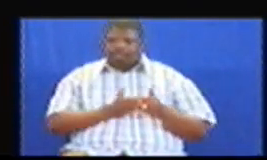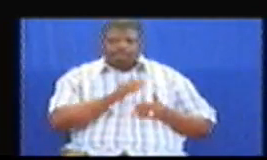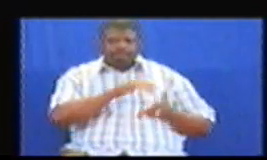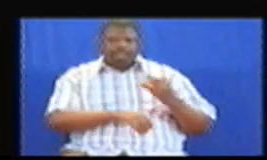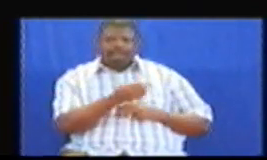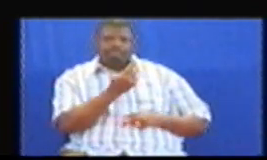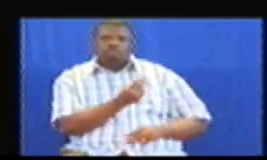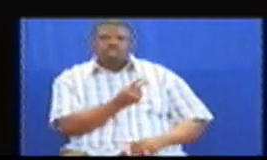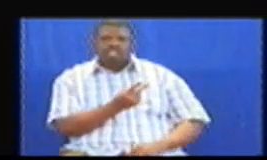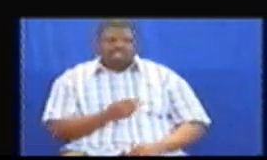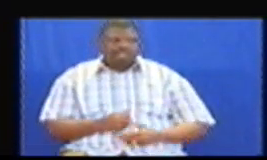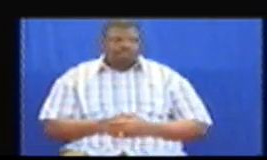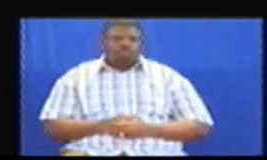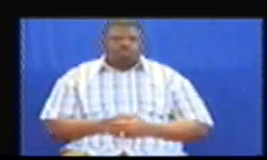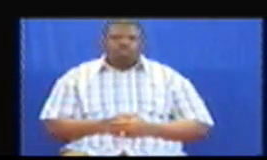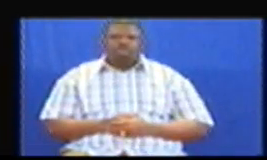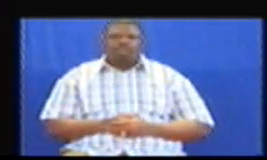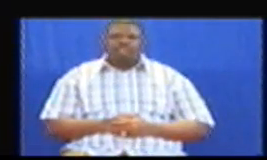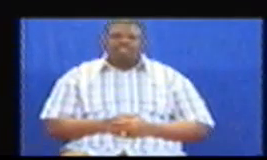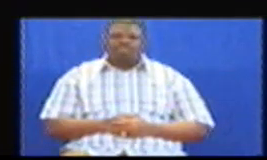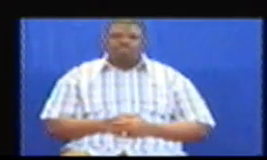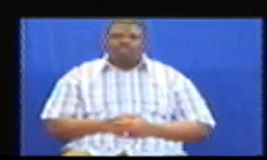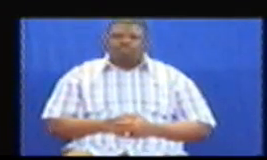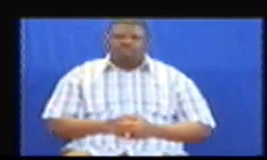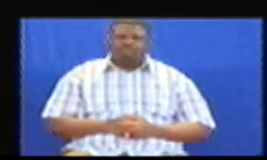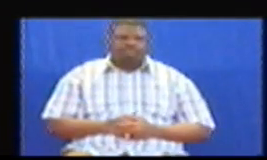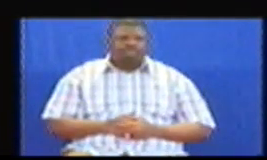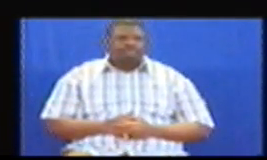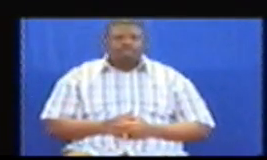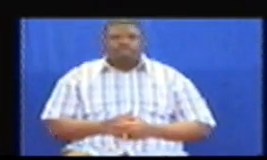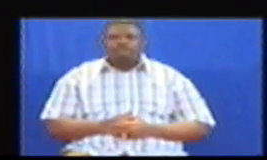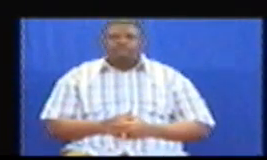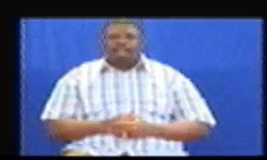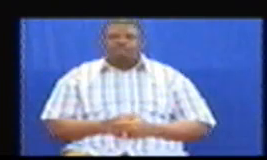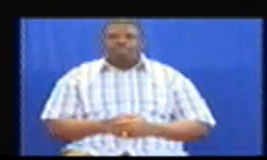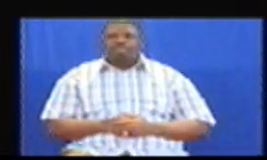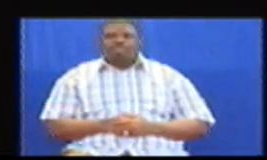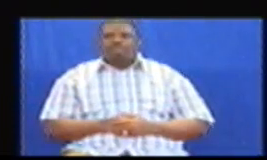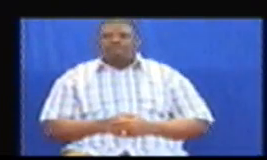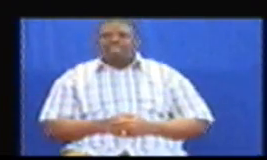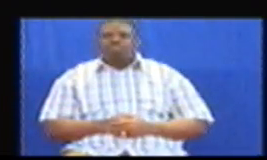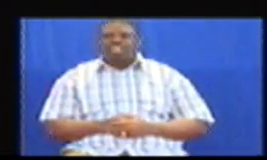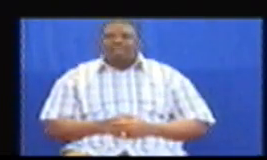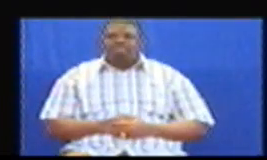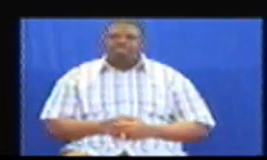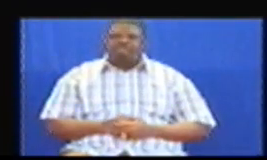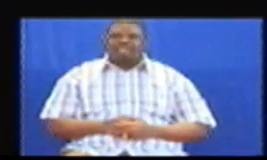Walikuwa na supplementary mbili. Kwa hiyo niwashukuru wale wote ambao bado wameendelea kuniheshimu mimi na Mwakiembe.